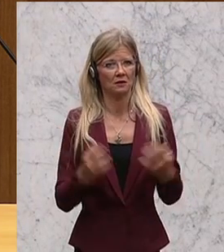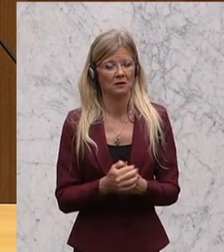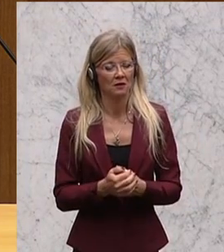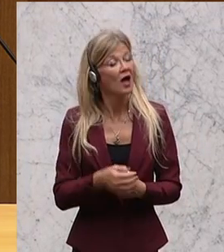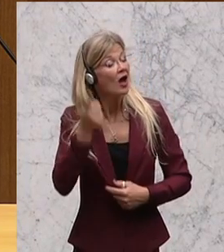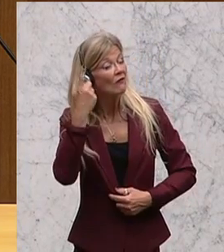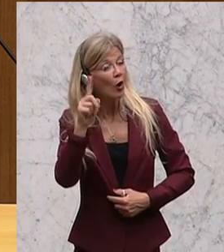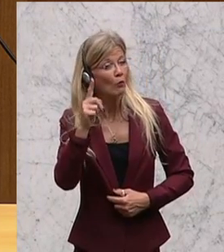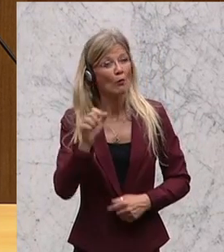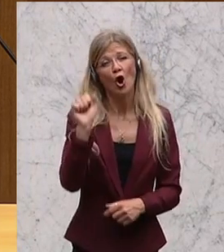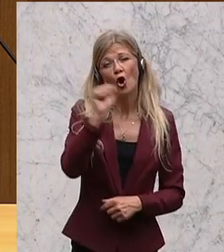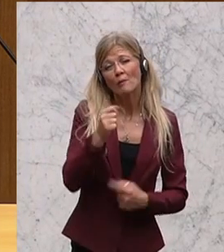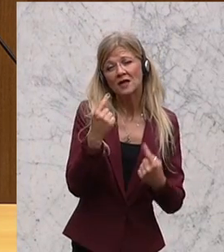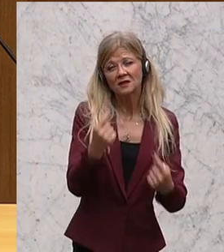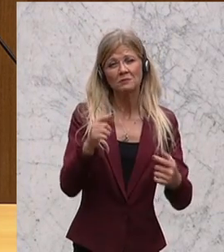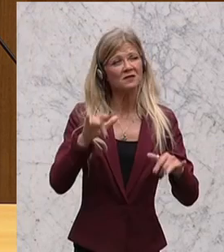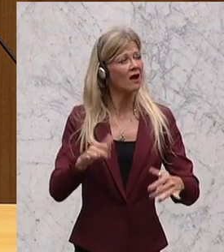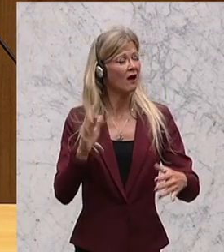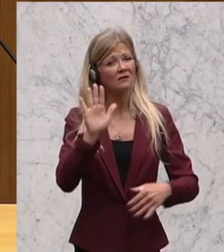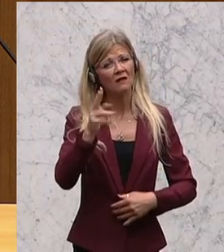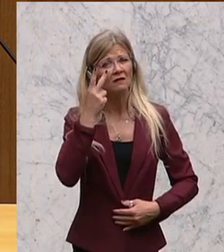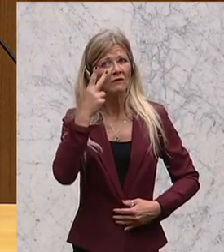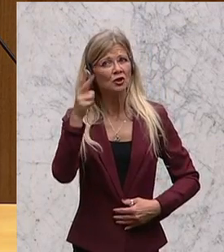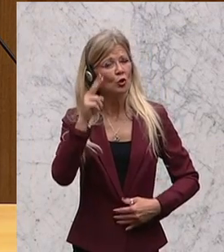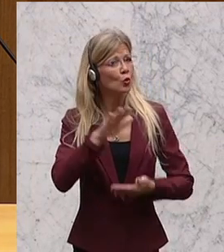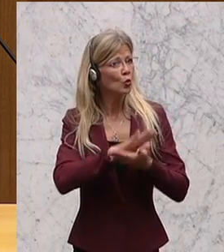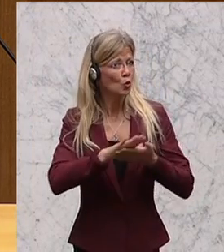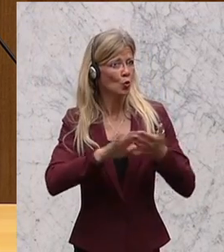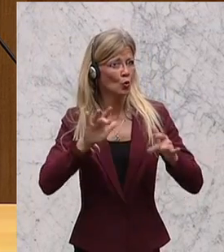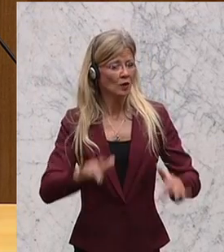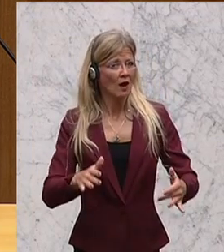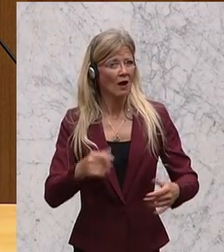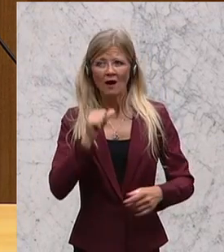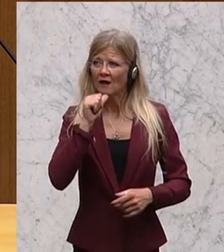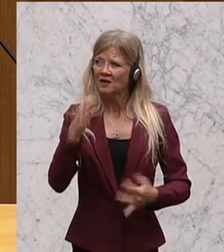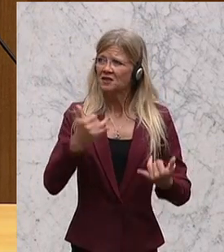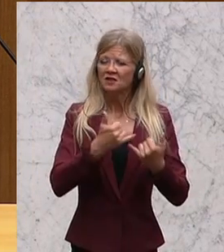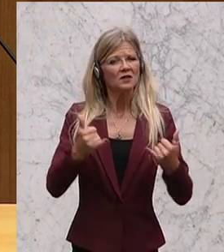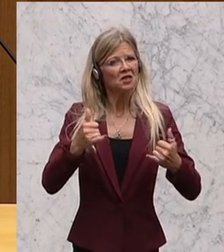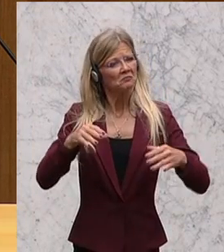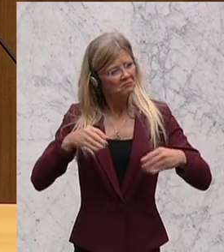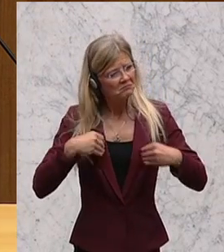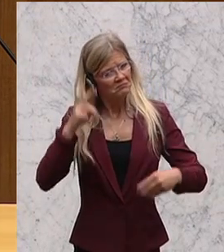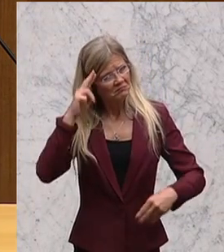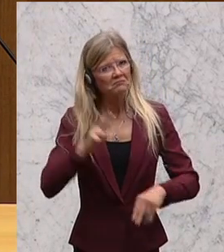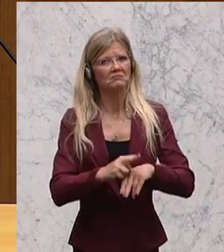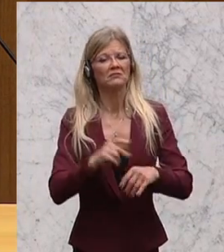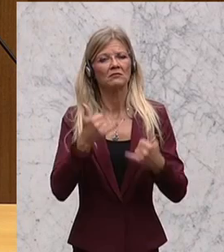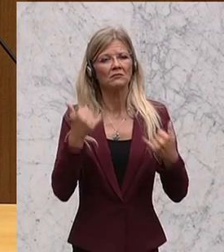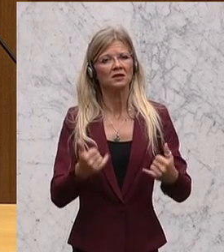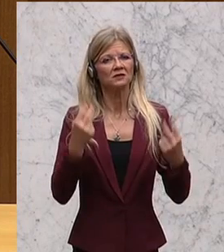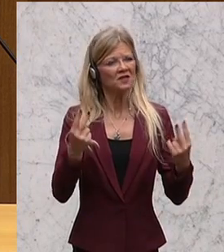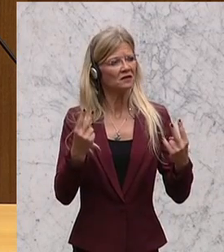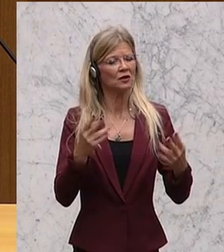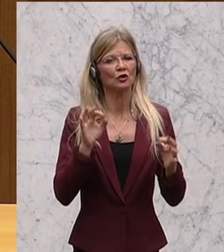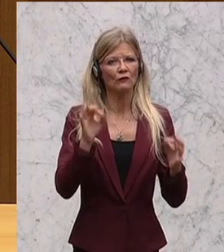Vision fehlt für die Gemeinsamkeit in Europa, weil das Bekenntnis fehlt, dass Europa wichtig ist in diesen Tagen, in diesen Jahren